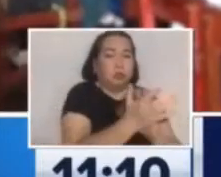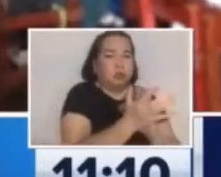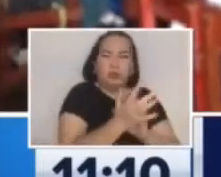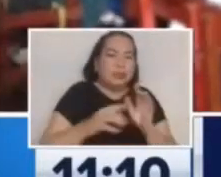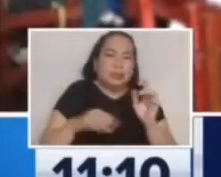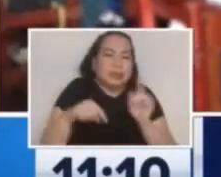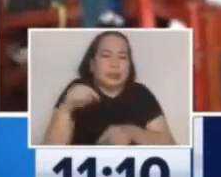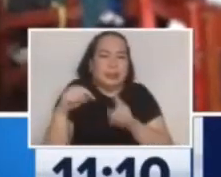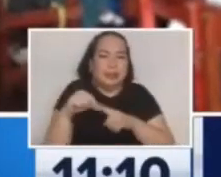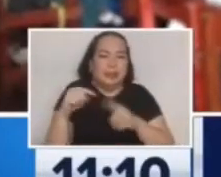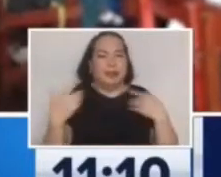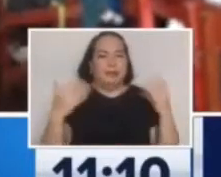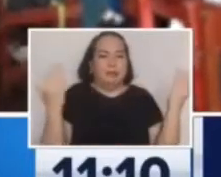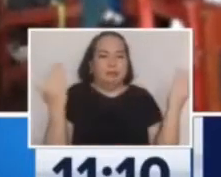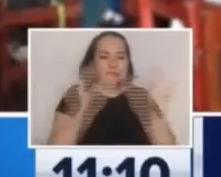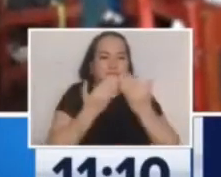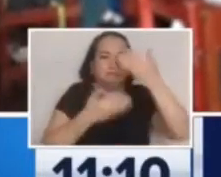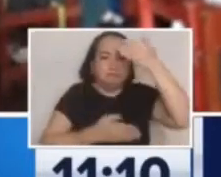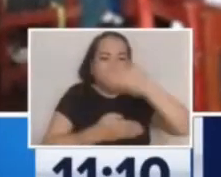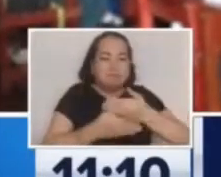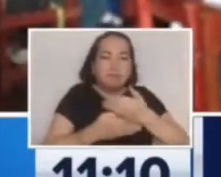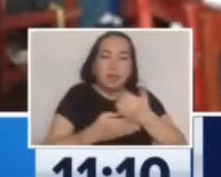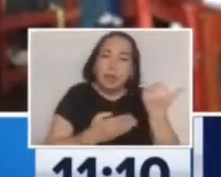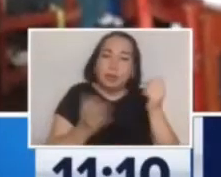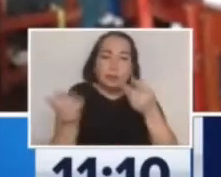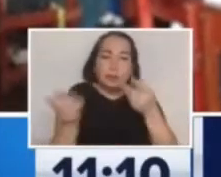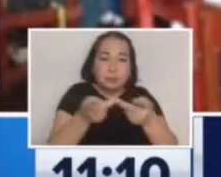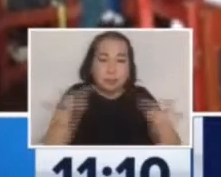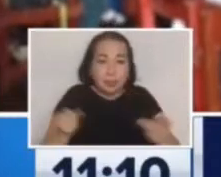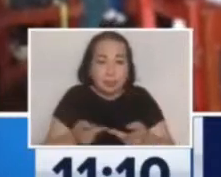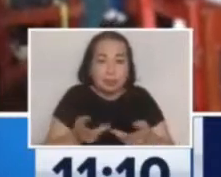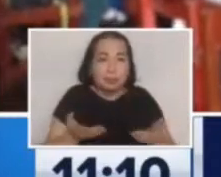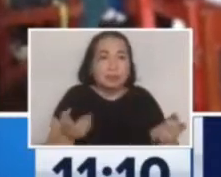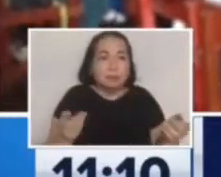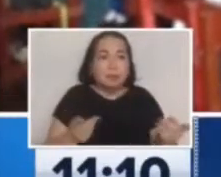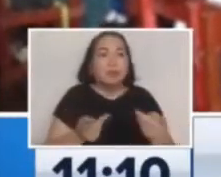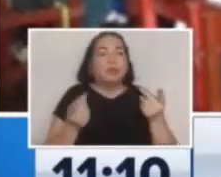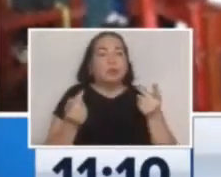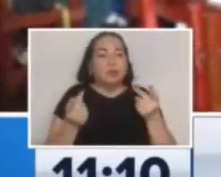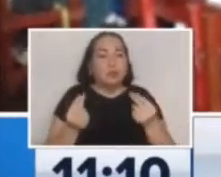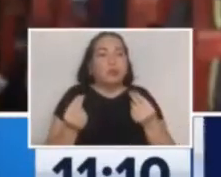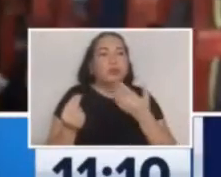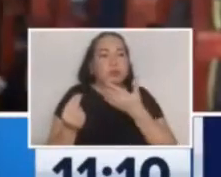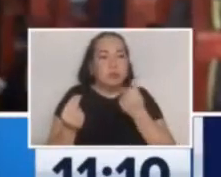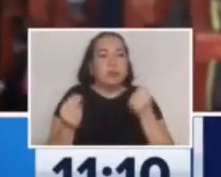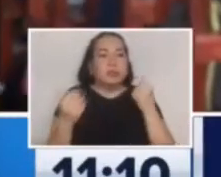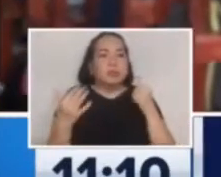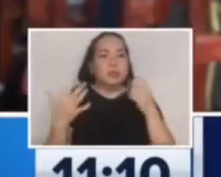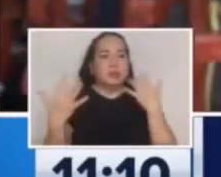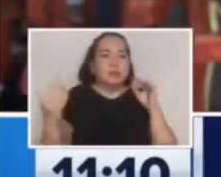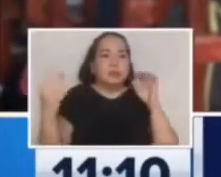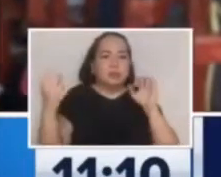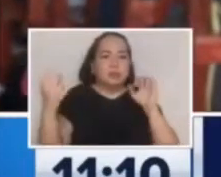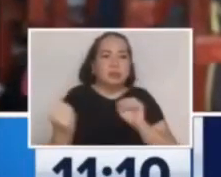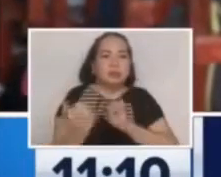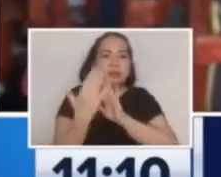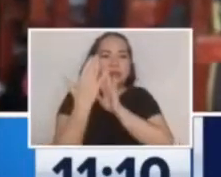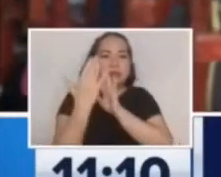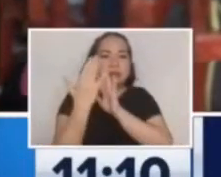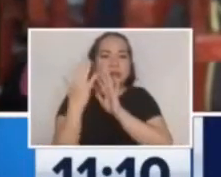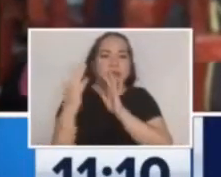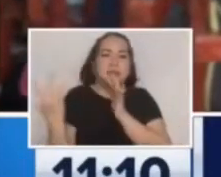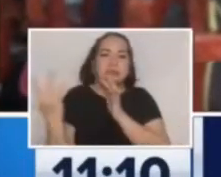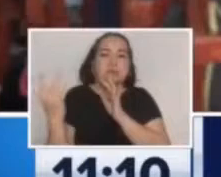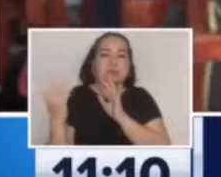protect the health and the safety and well-being of learners. Yun ang pinakaunang priority natin. Kaya sumusunod tayo